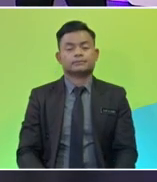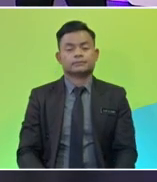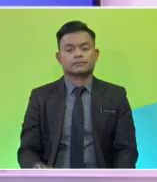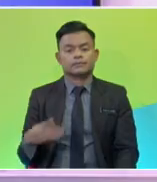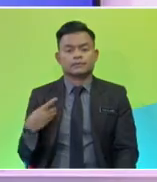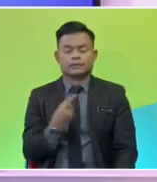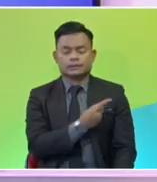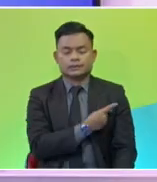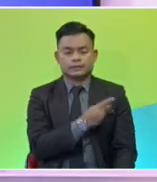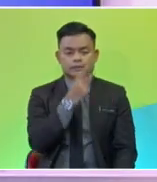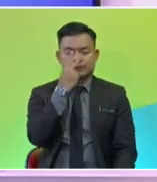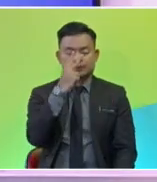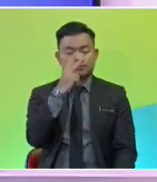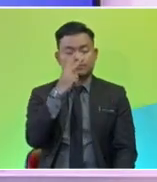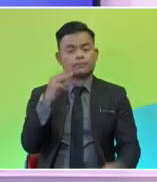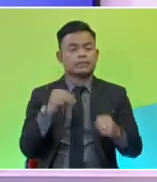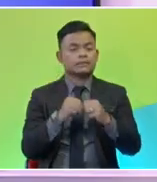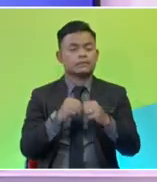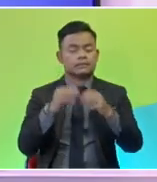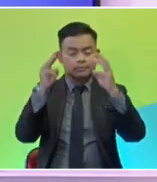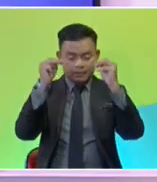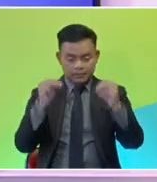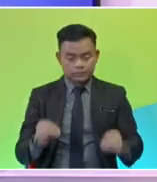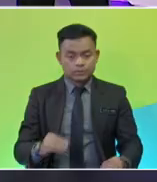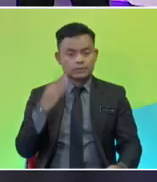biasa tapi sebenarnya dalam kita